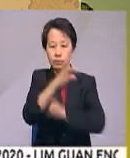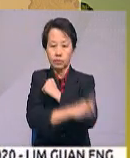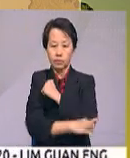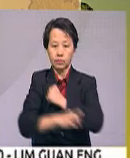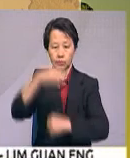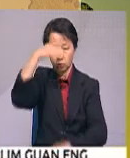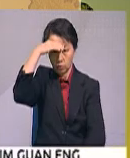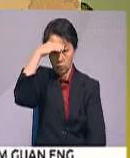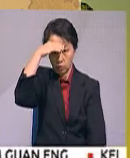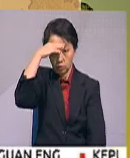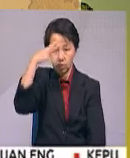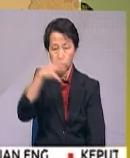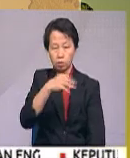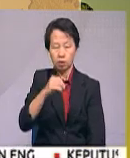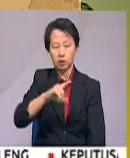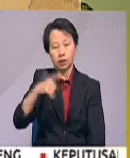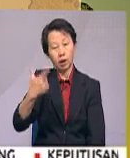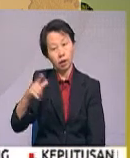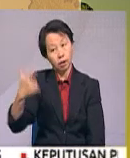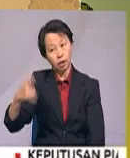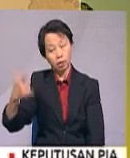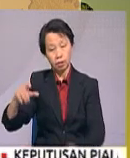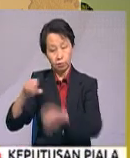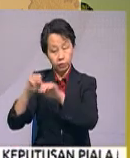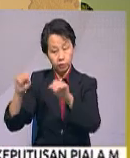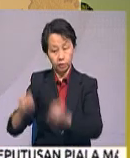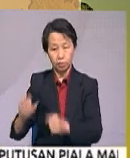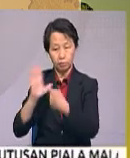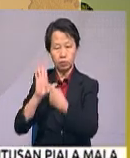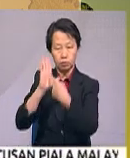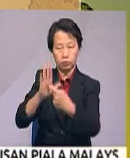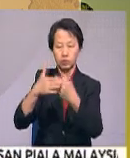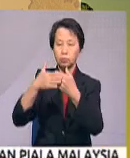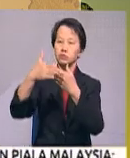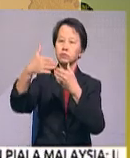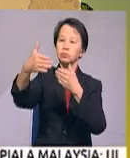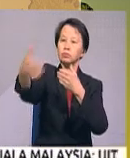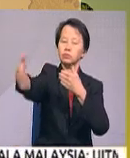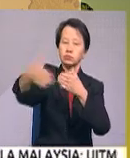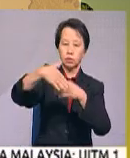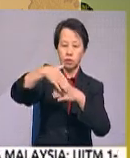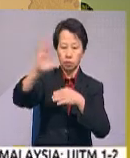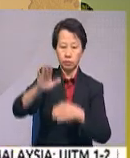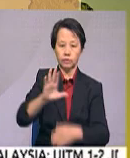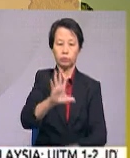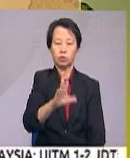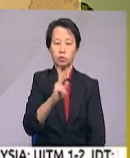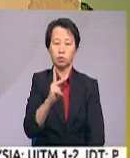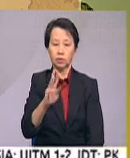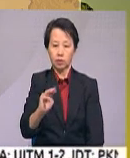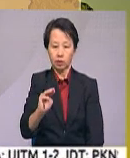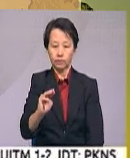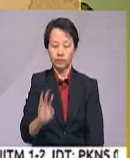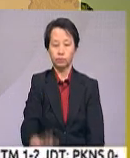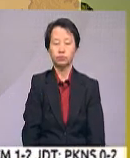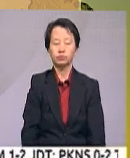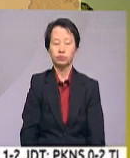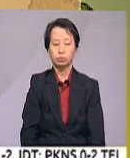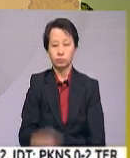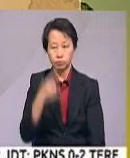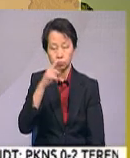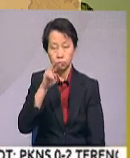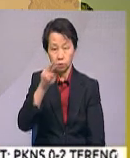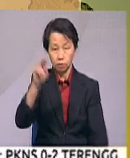dan juga Johor. Manakala di lain-lain stesen menunjukkan jarak ketampakan melebihi 5 km. Dan untuk melihat